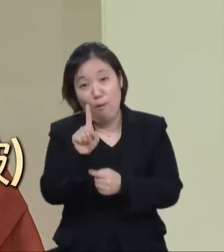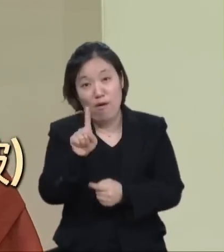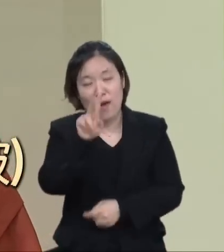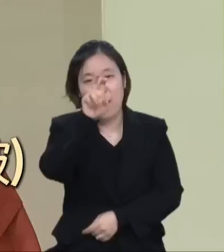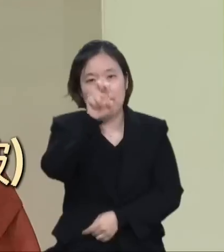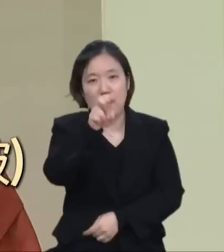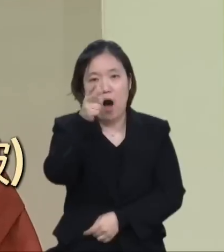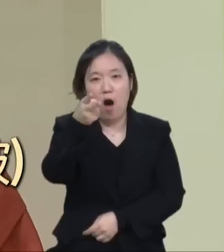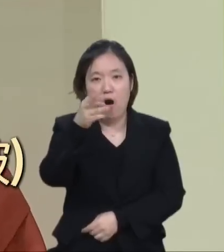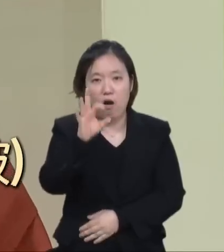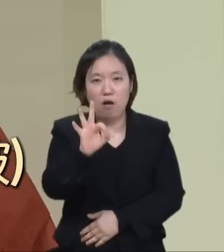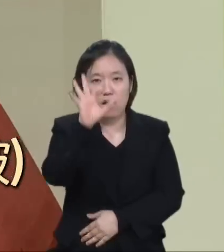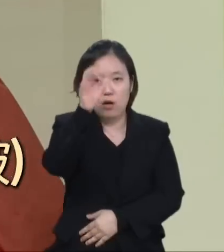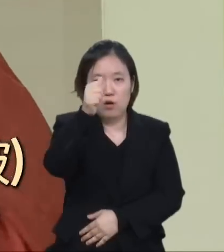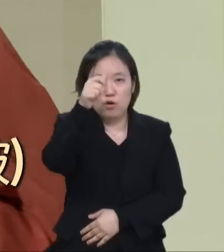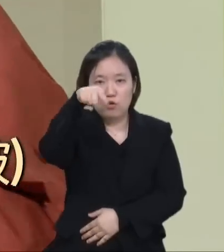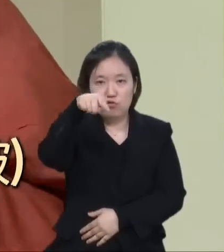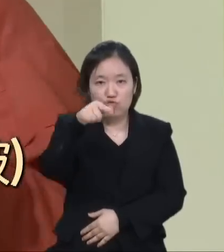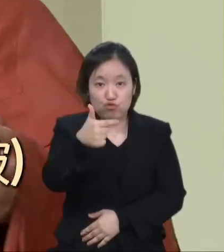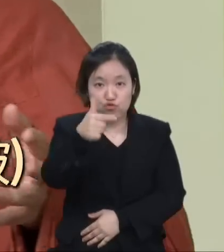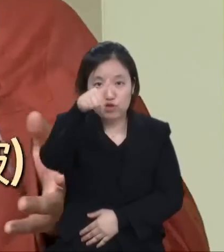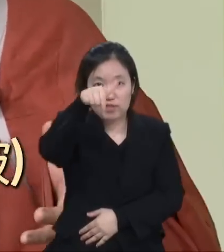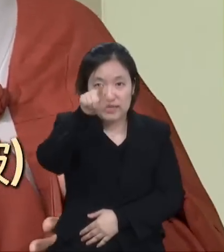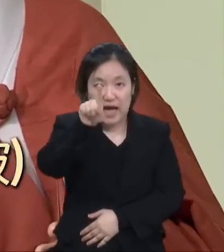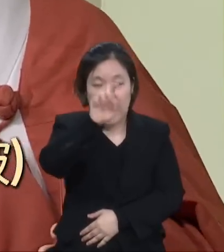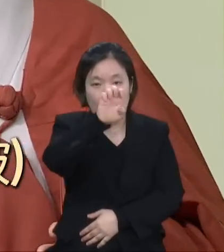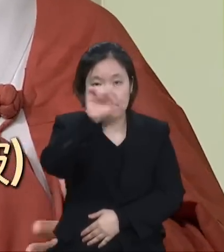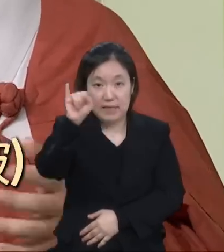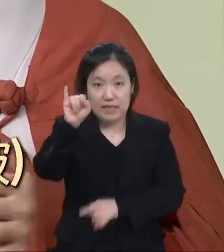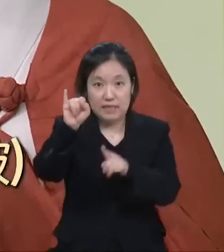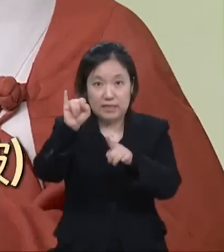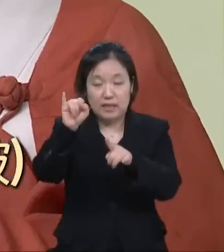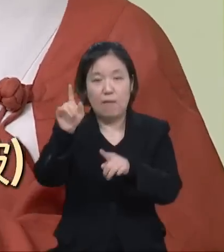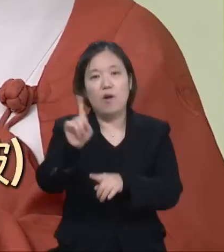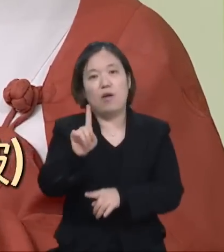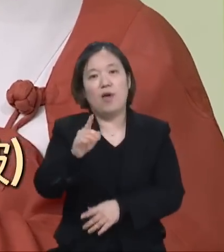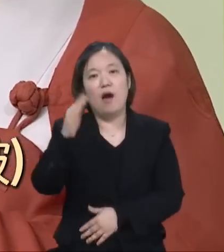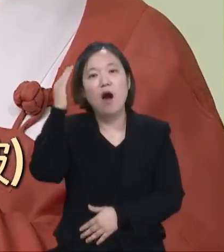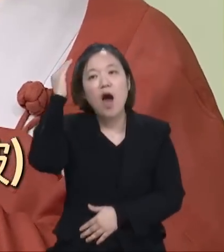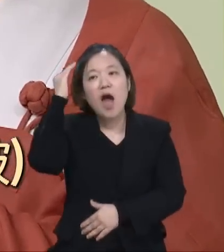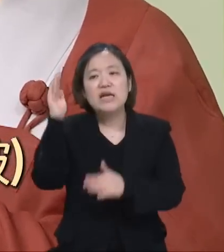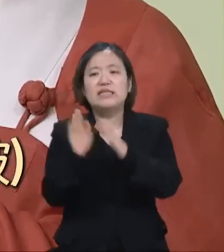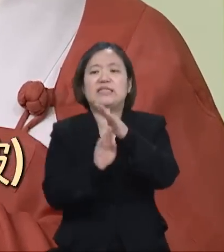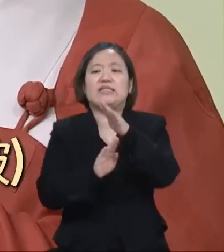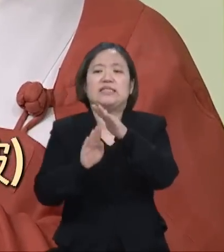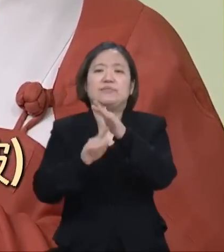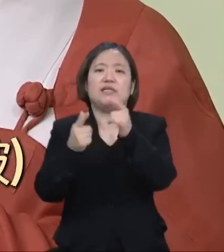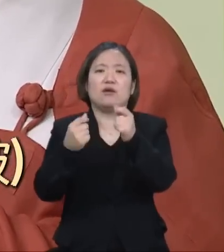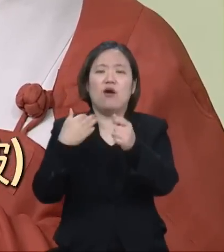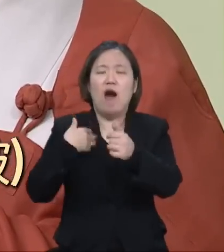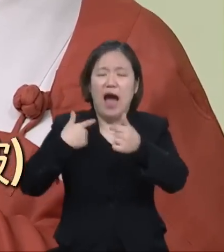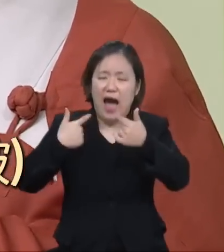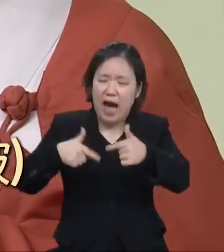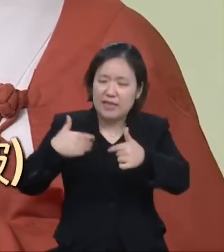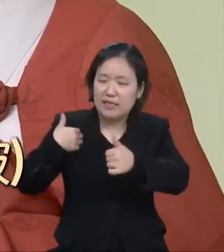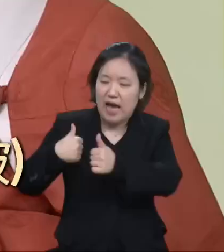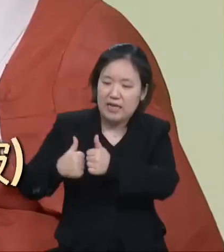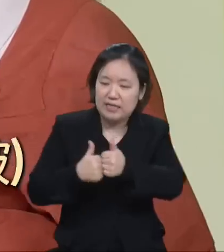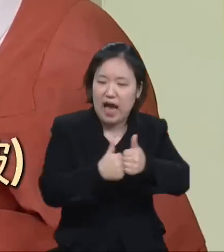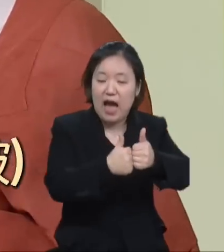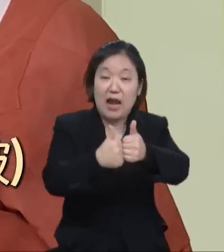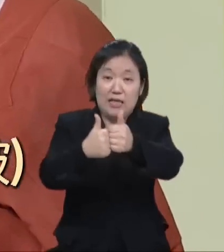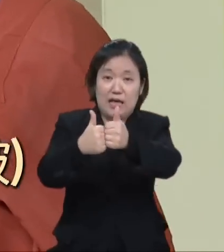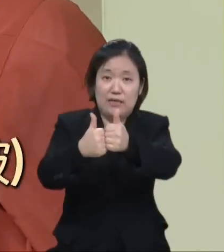명훈 카피 그림자와 같이 항상 나를 따라다니면서